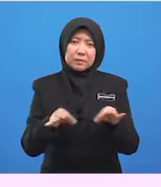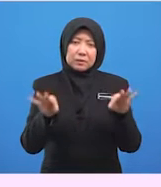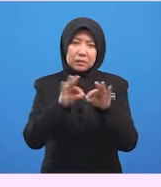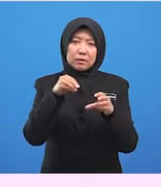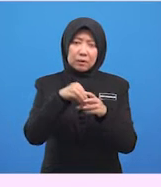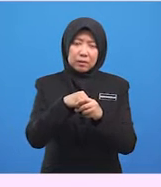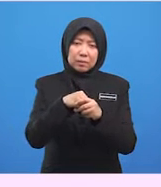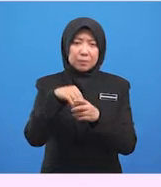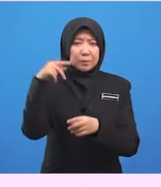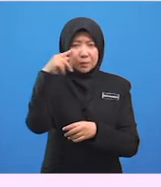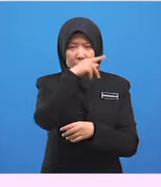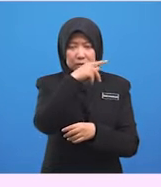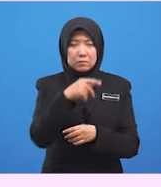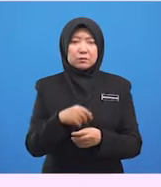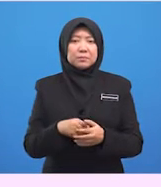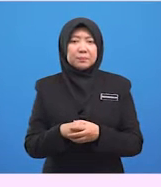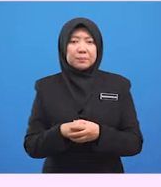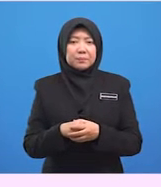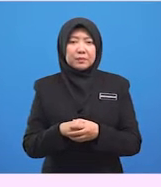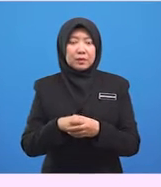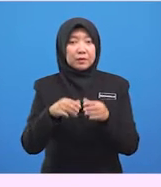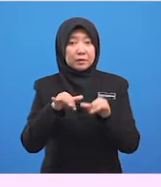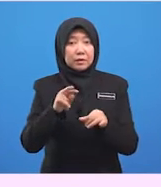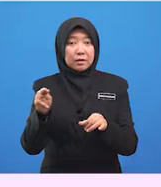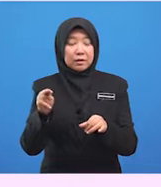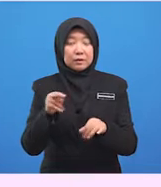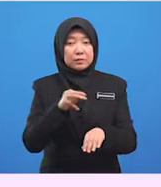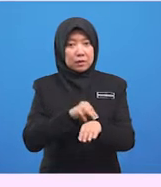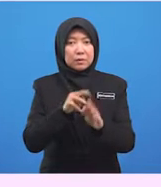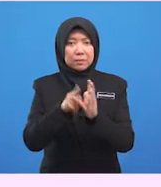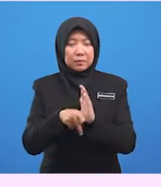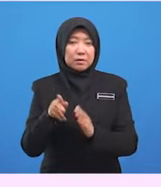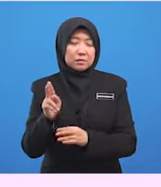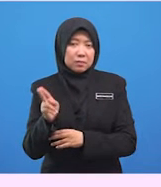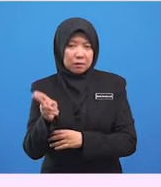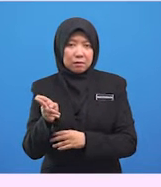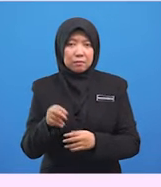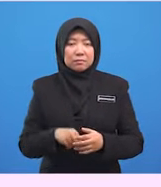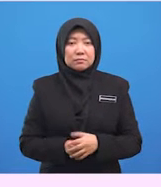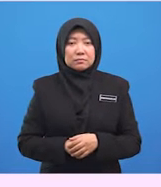dalam memelihara dan memelihara tinggalan zaman prasejarah